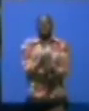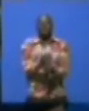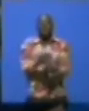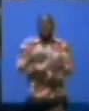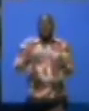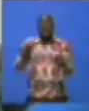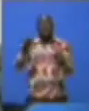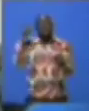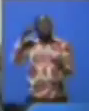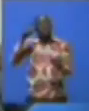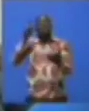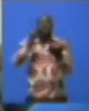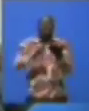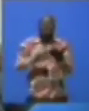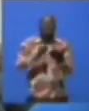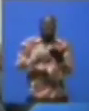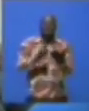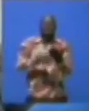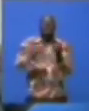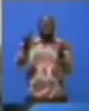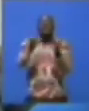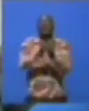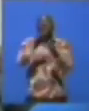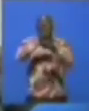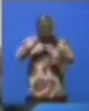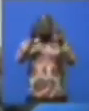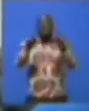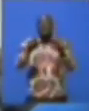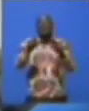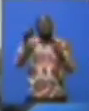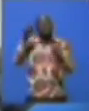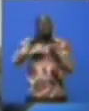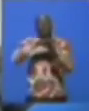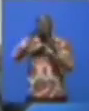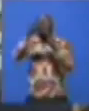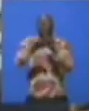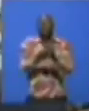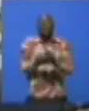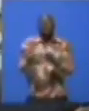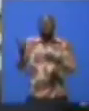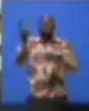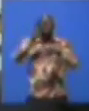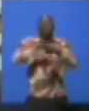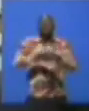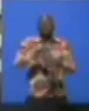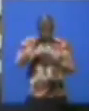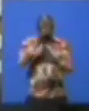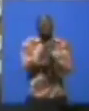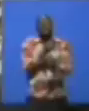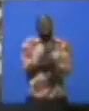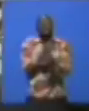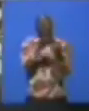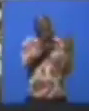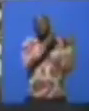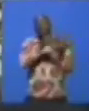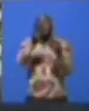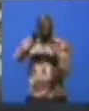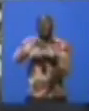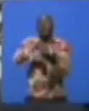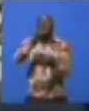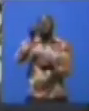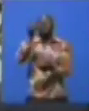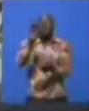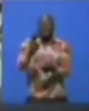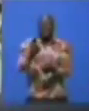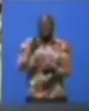été débattu suite à une question orale sur le bilan partiel de sa mise en œuvre depuis 2013. Le continuum éducatif devrait